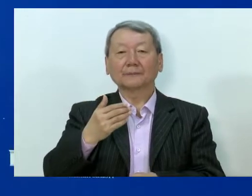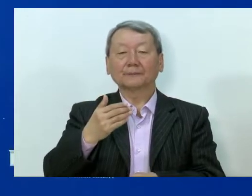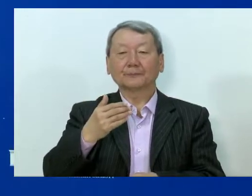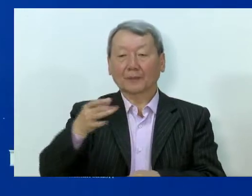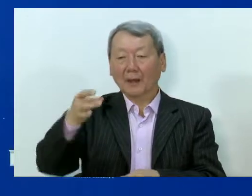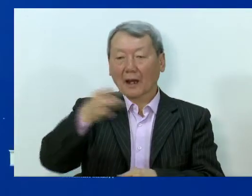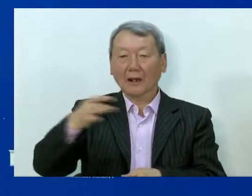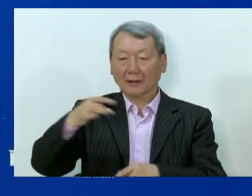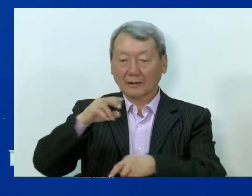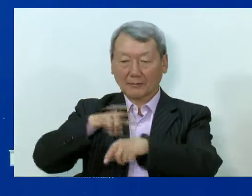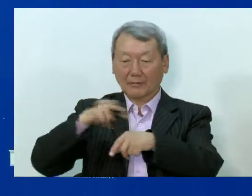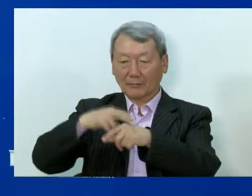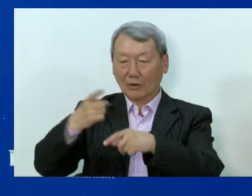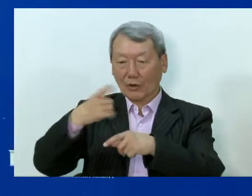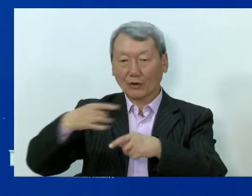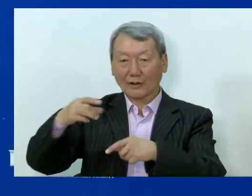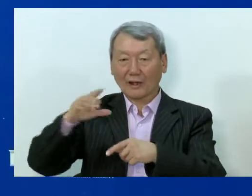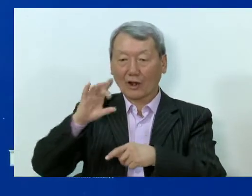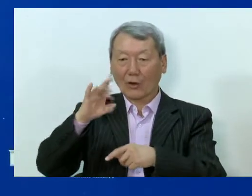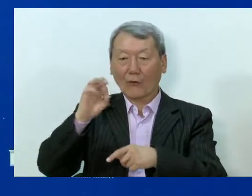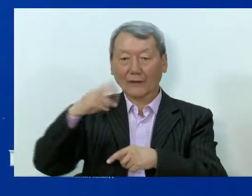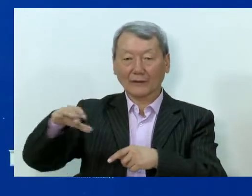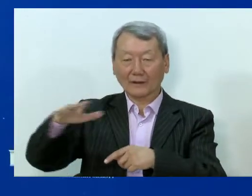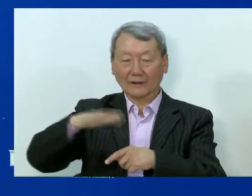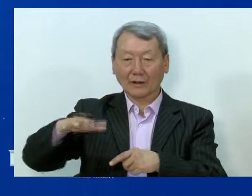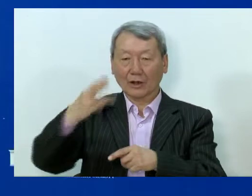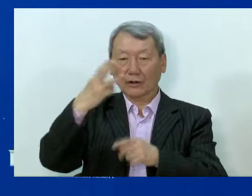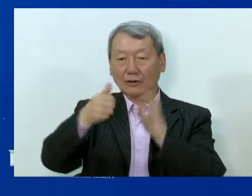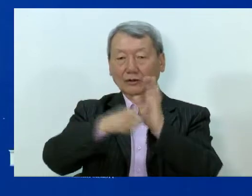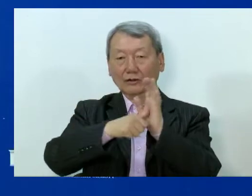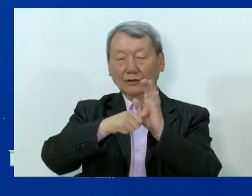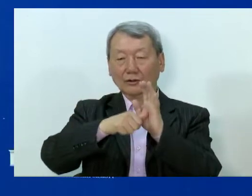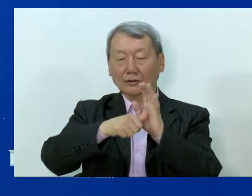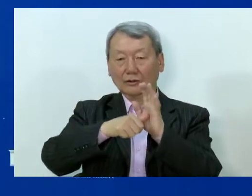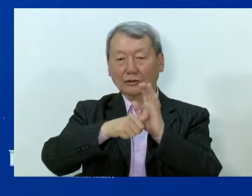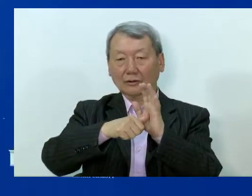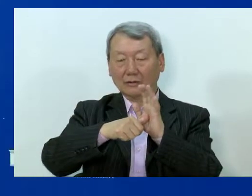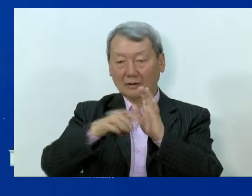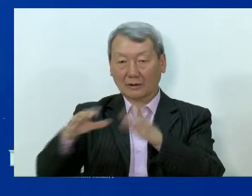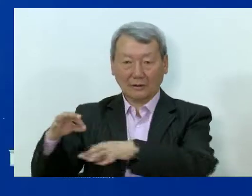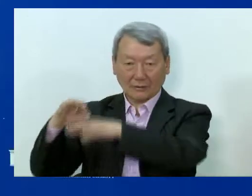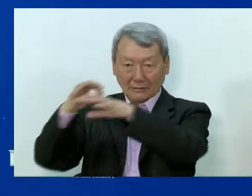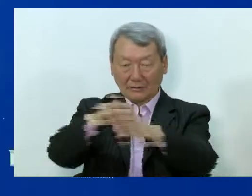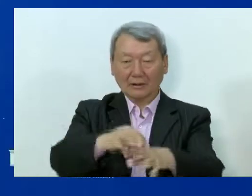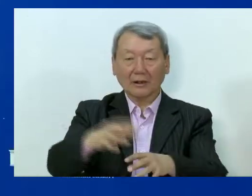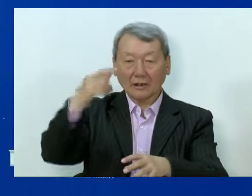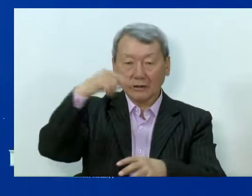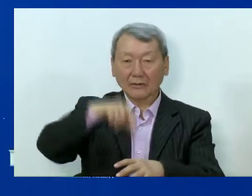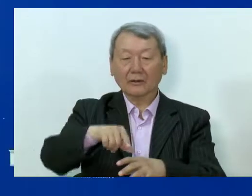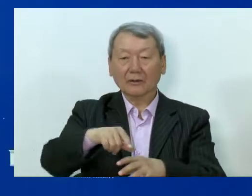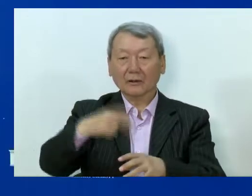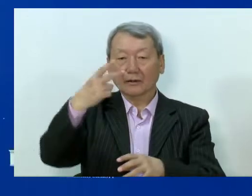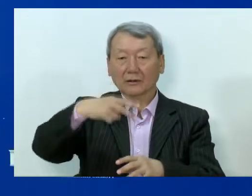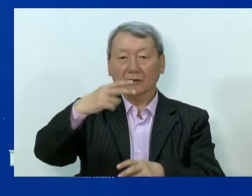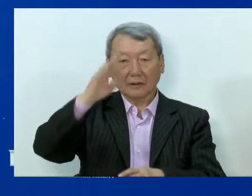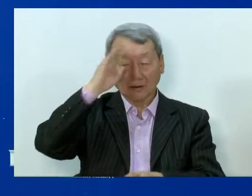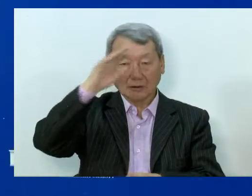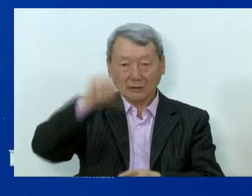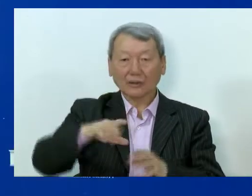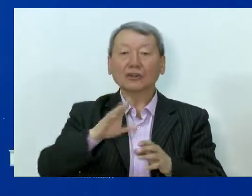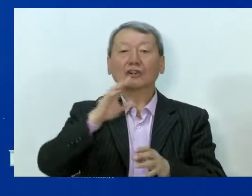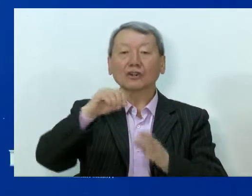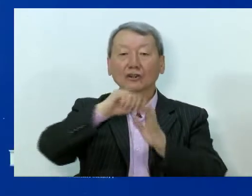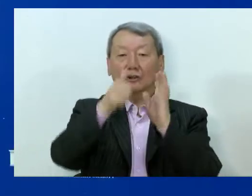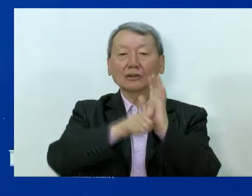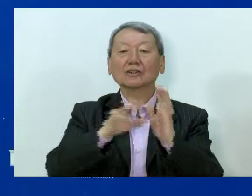клички her пошла на вот salt egoran детка детка рентген она член дерьма и как у нас